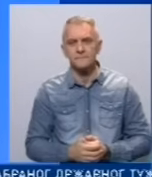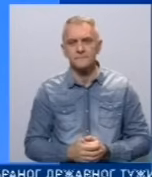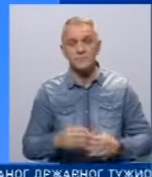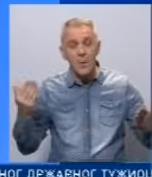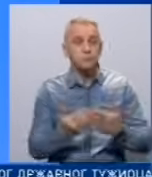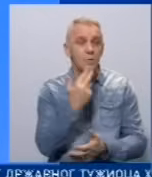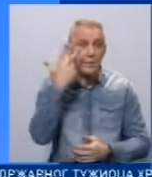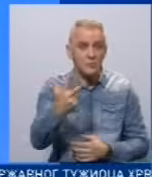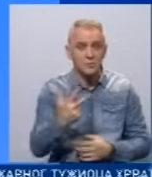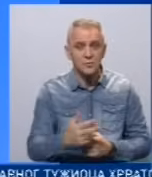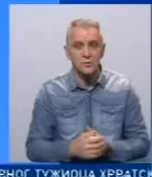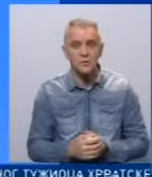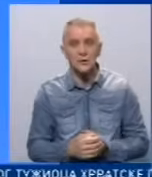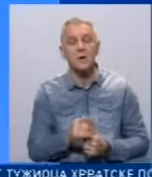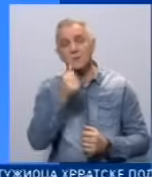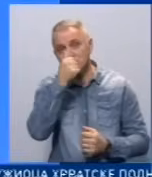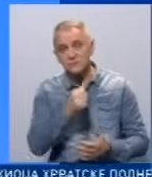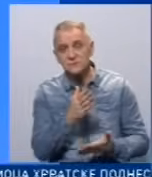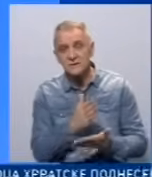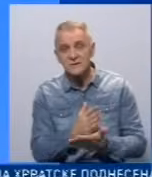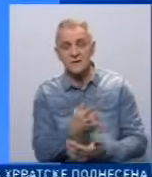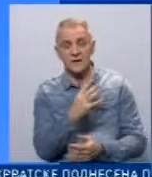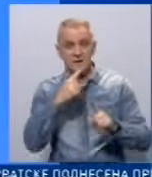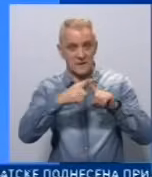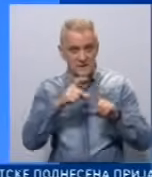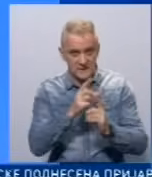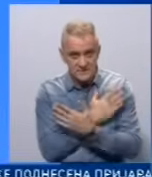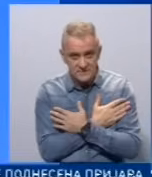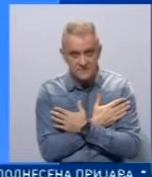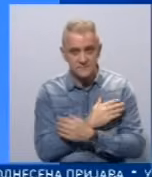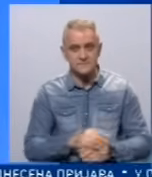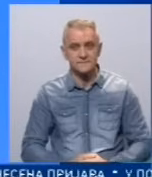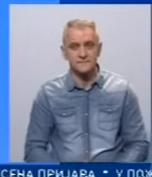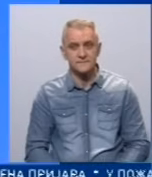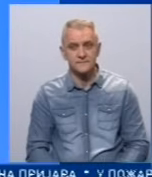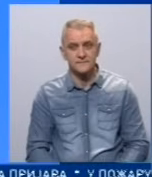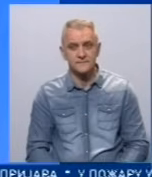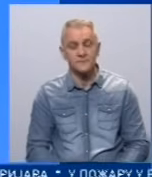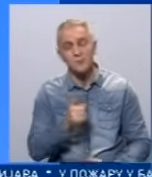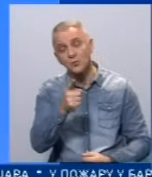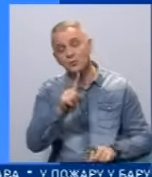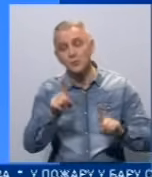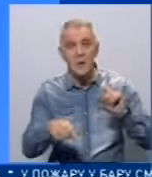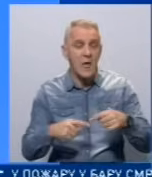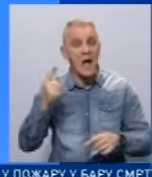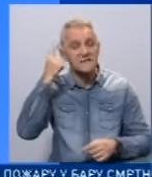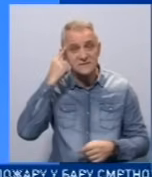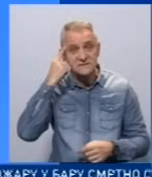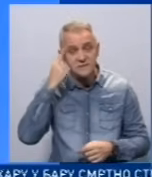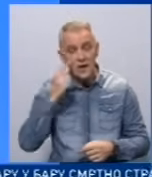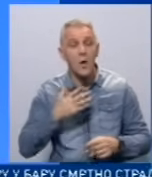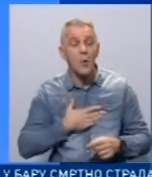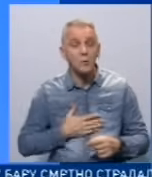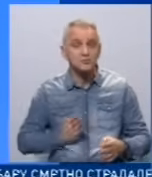Ponovo Trojka, što će se desiti, Hrvatska demokratska zajednica, ali evo to su neka saznanja, da li će